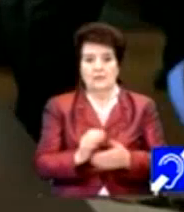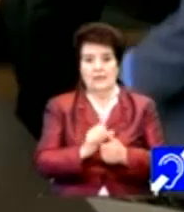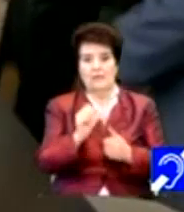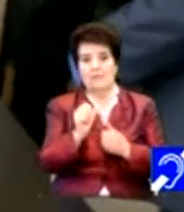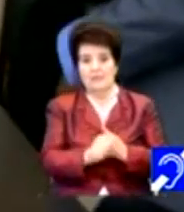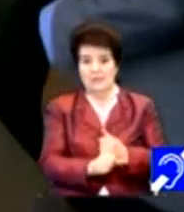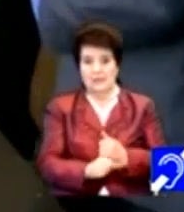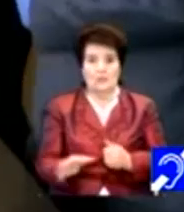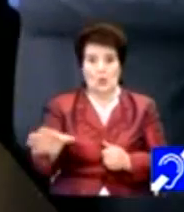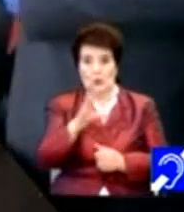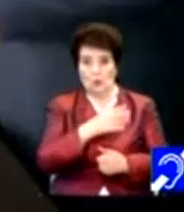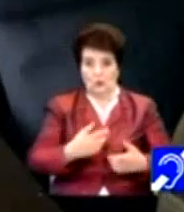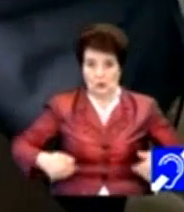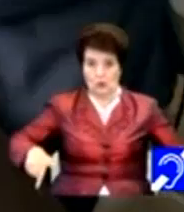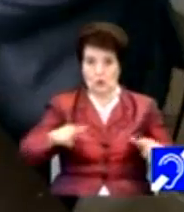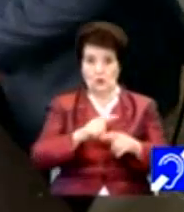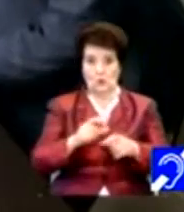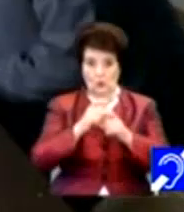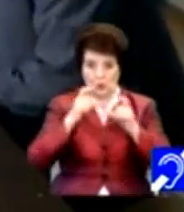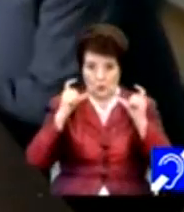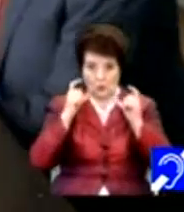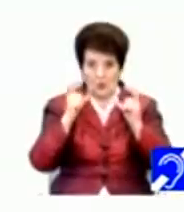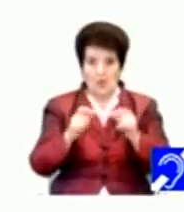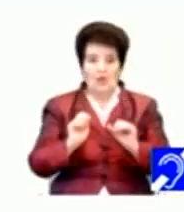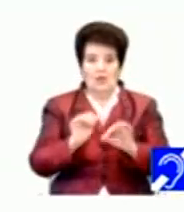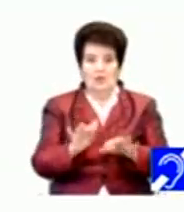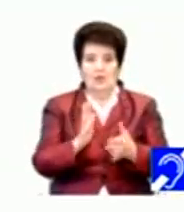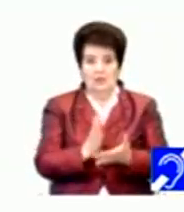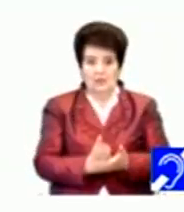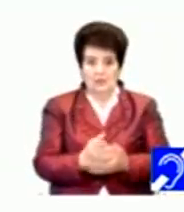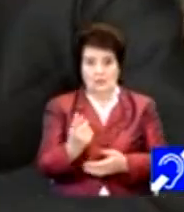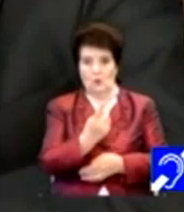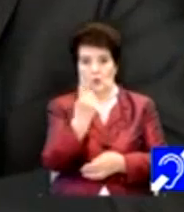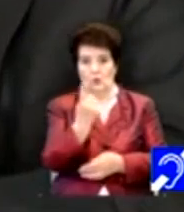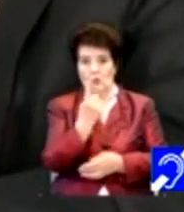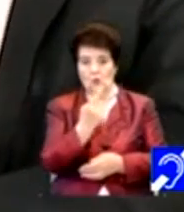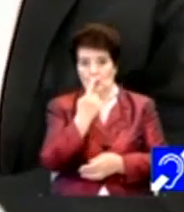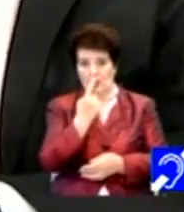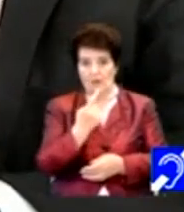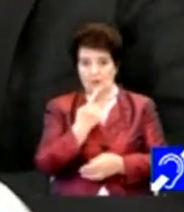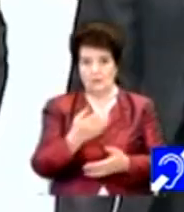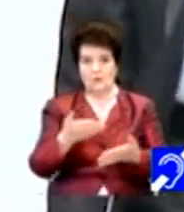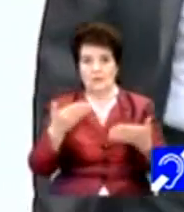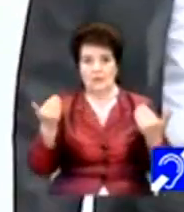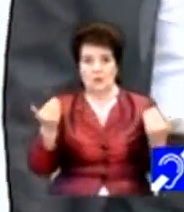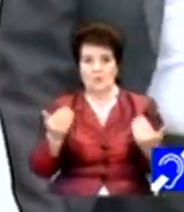e că atunci când toți cei din jurul său poartă una, el practic rămâne unicul, cu gura și nasul